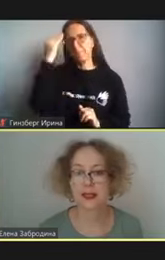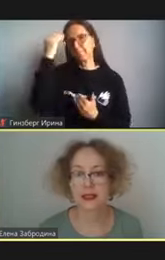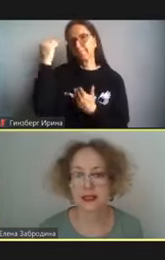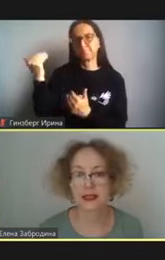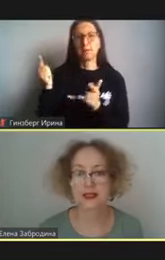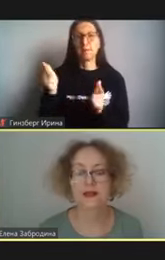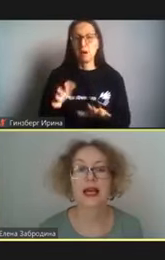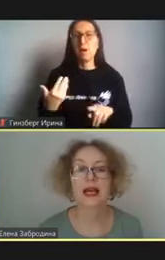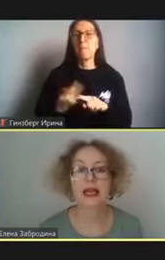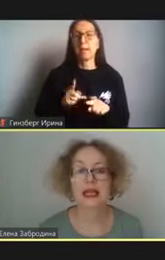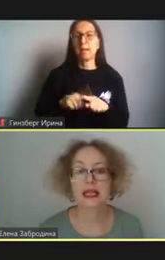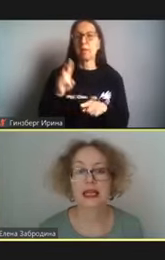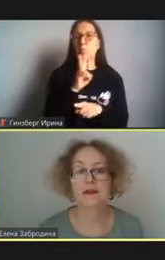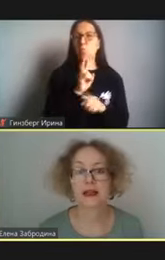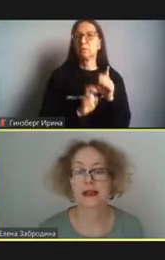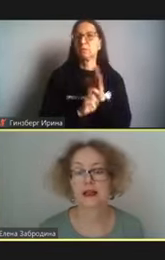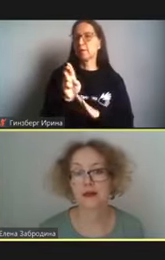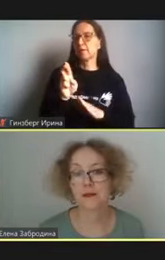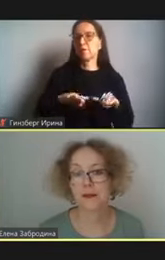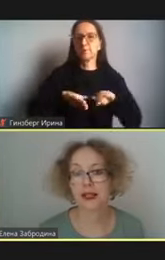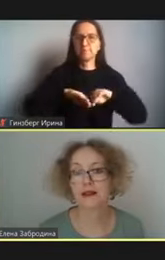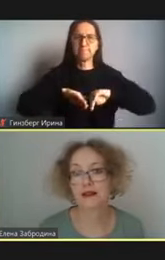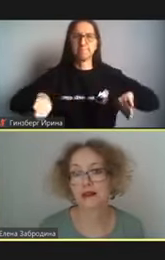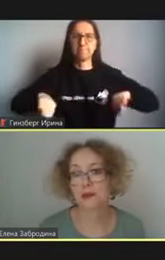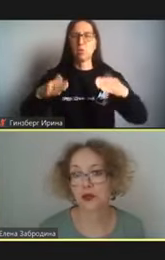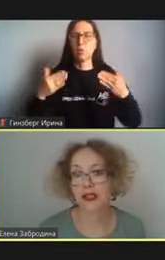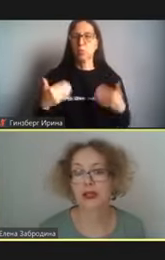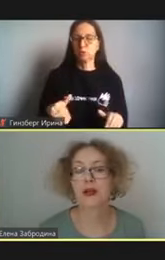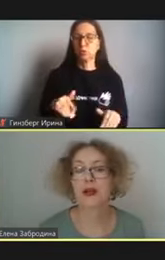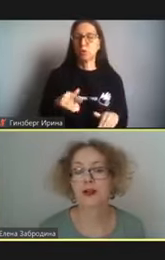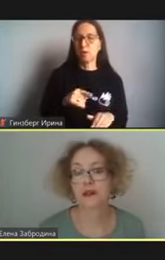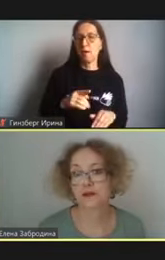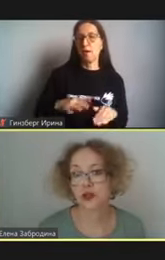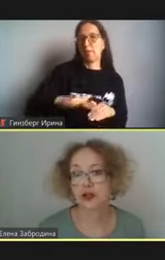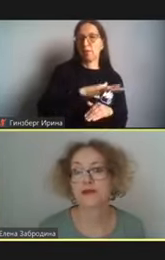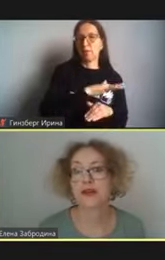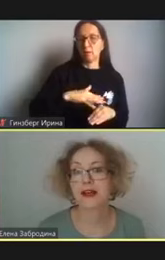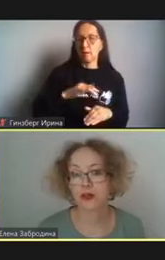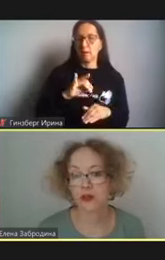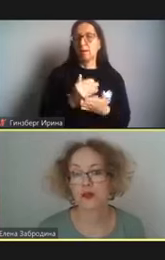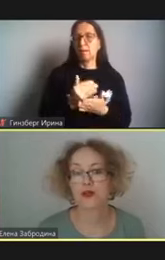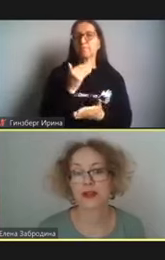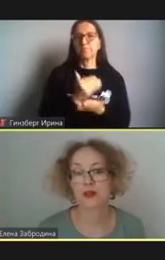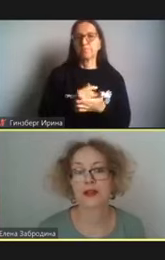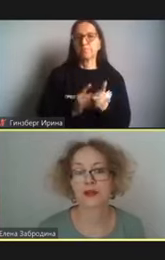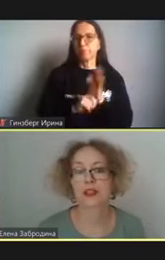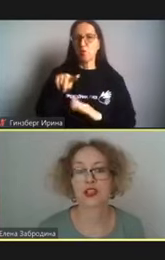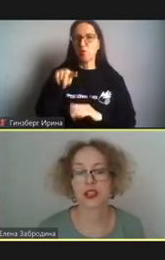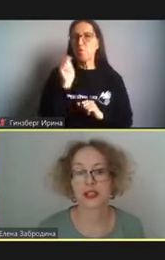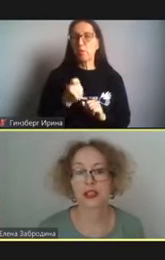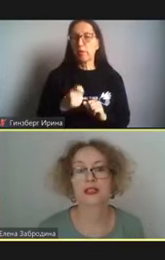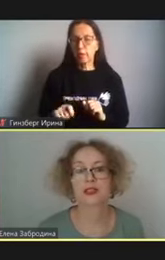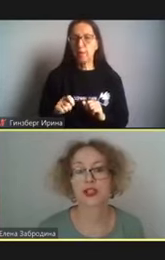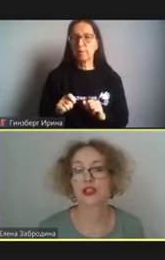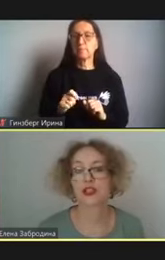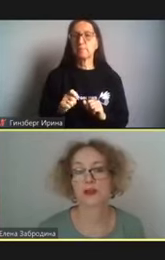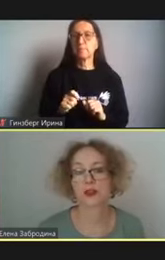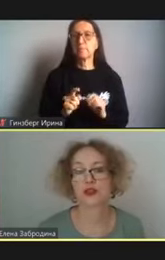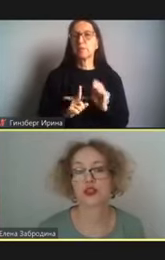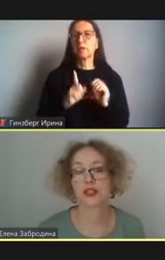западно-христианской церкви, и мы наблюдаем в итоге войну, которая начинается